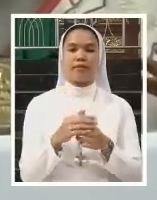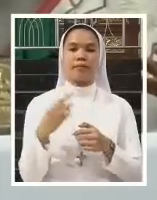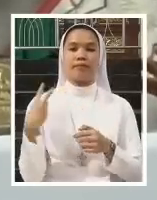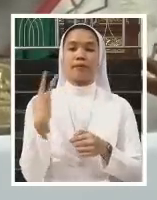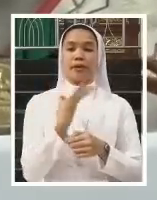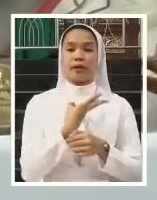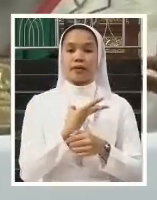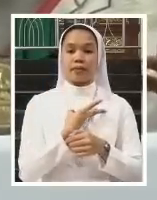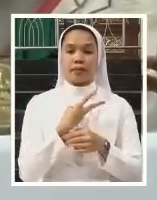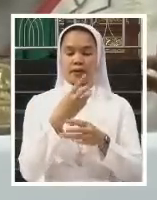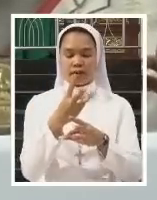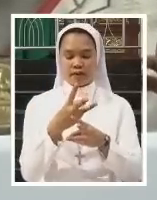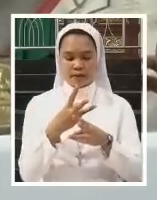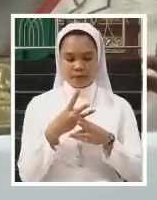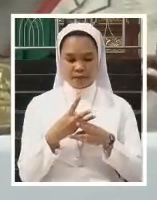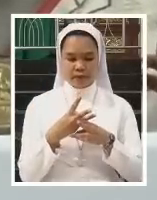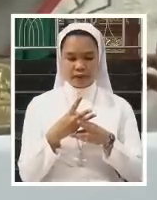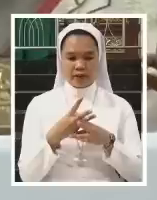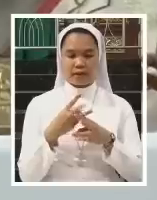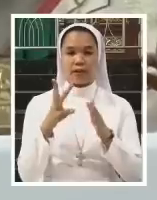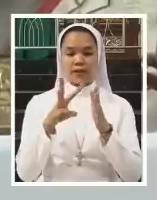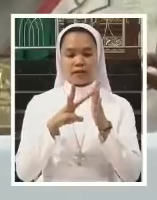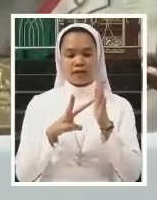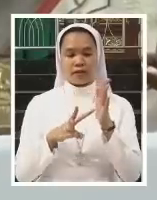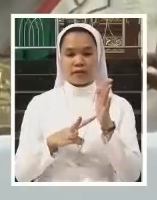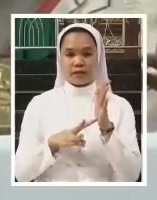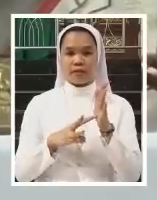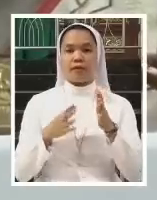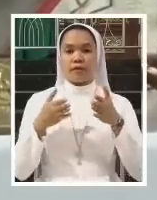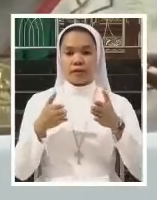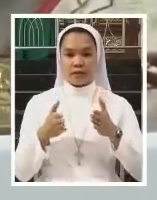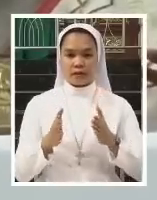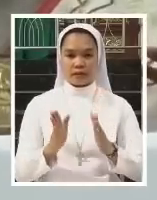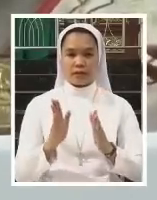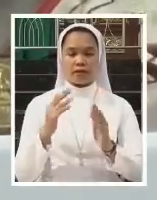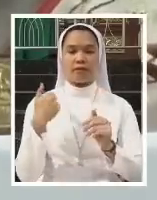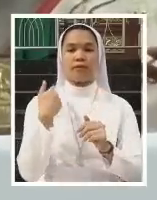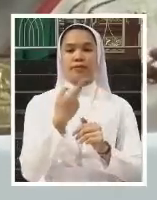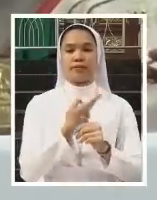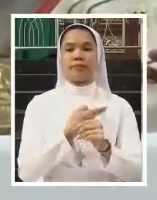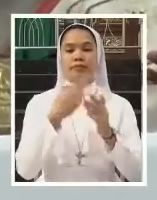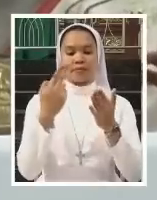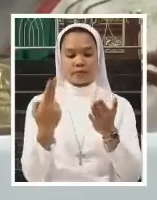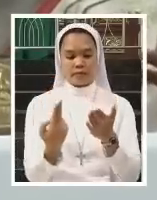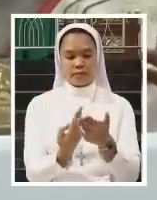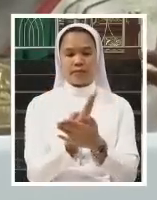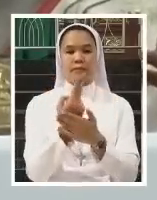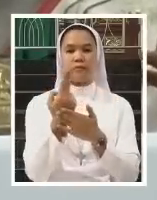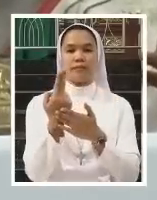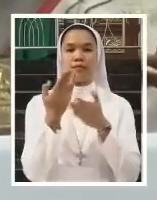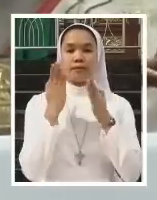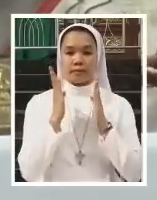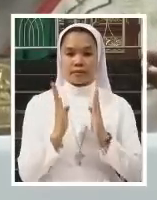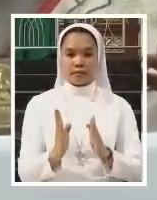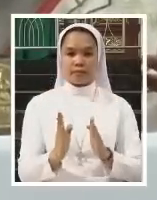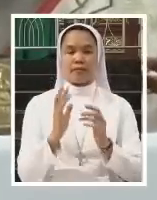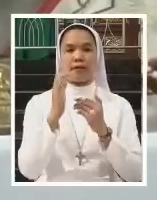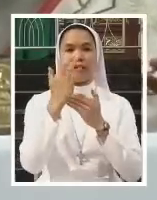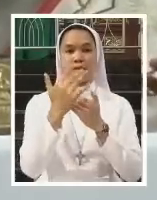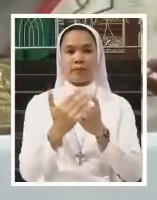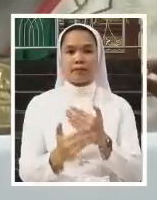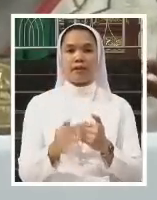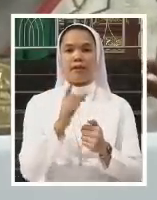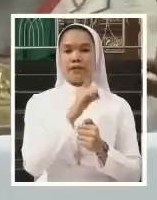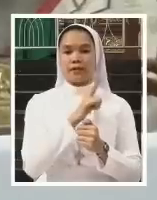minawot mong maulian buot, itugot mo na kaming binabago kang hawak asin dugo kang simong